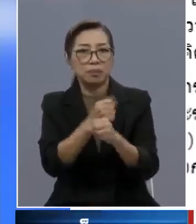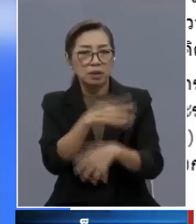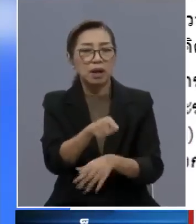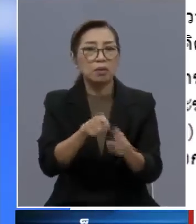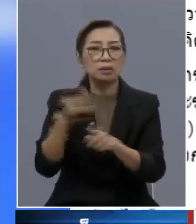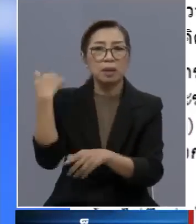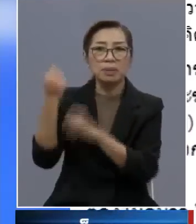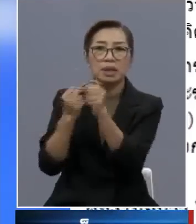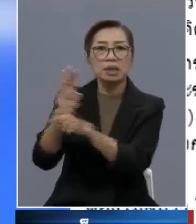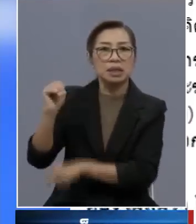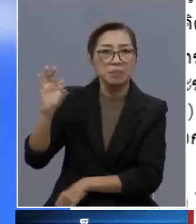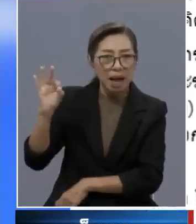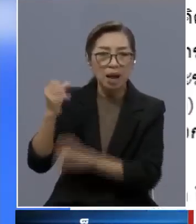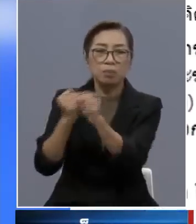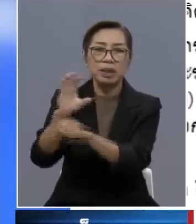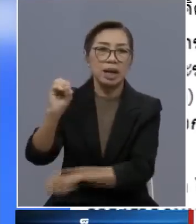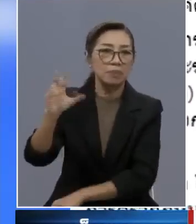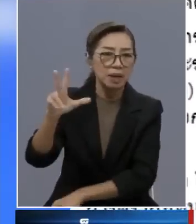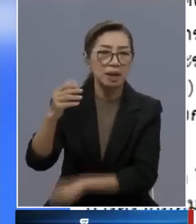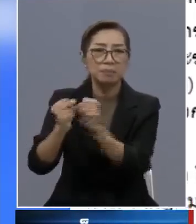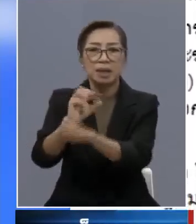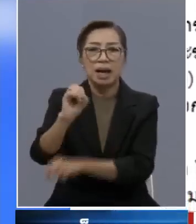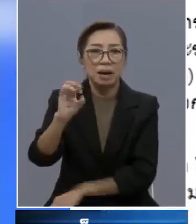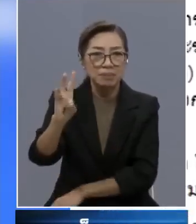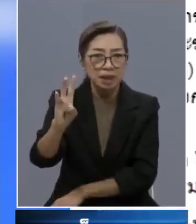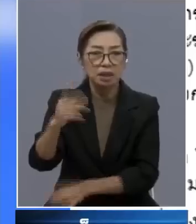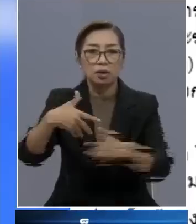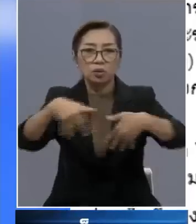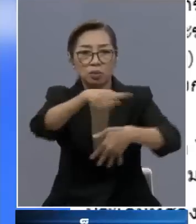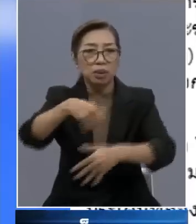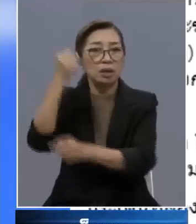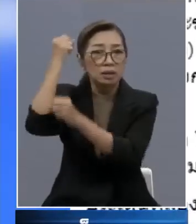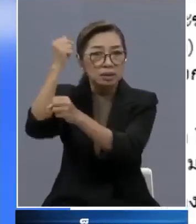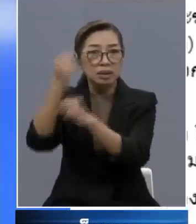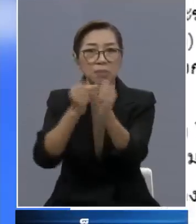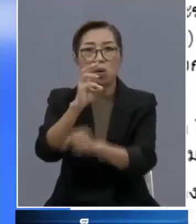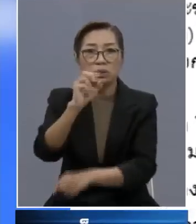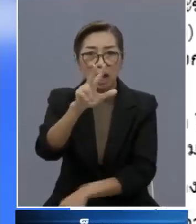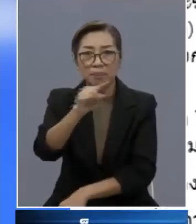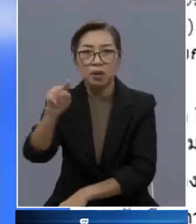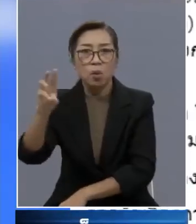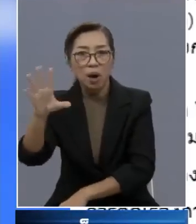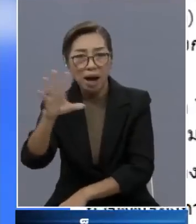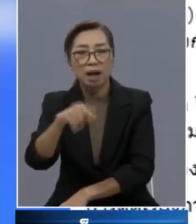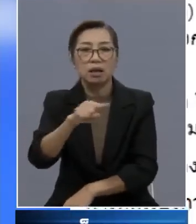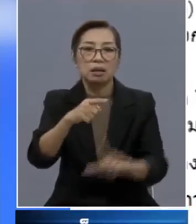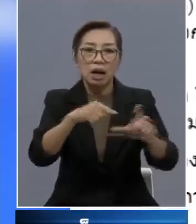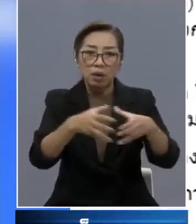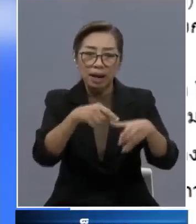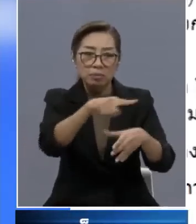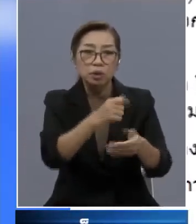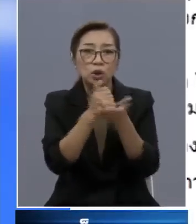การณ์ปี53และรัฐประหารปี57รวมถึงการชุมนุมของราษฎรในปี63ถึง65ด้วยครับ